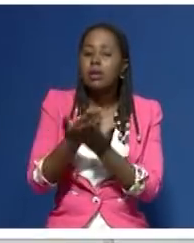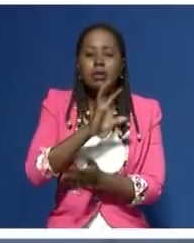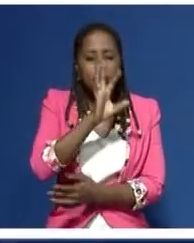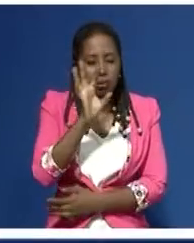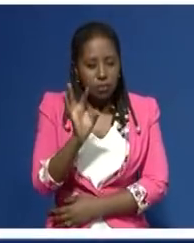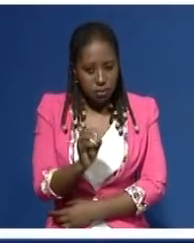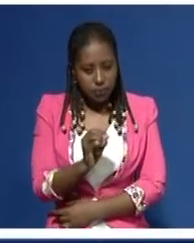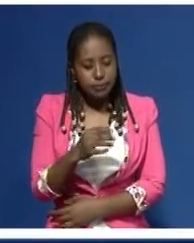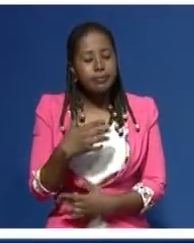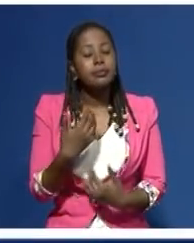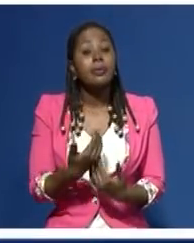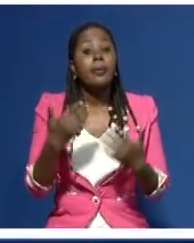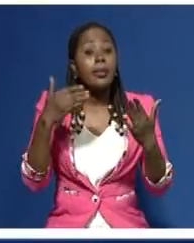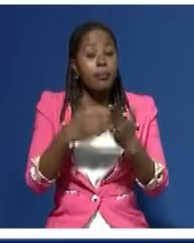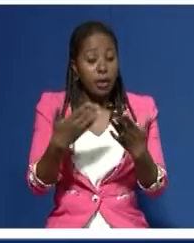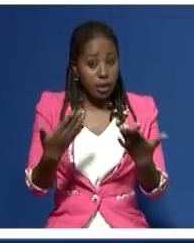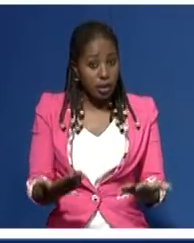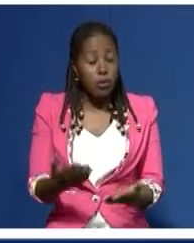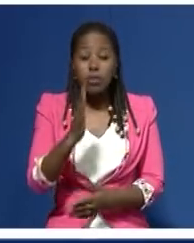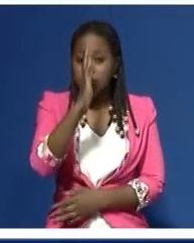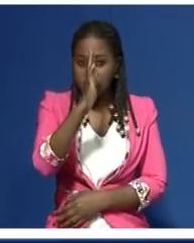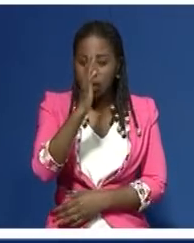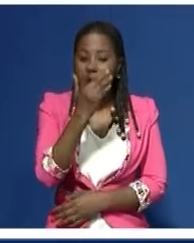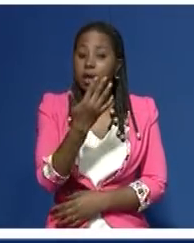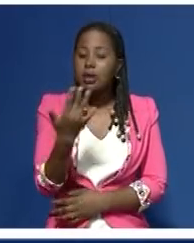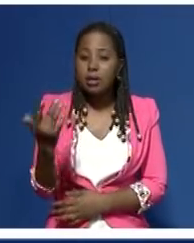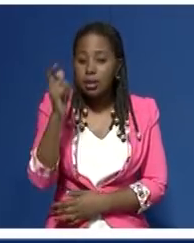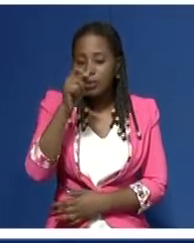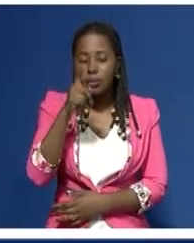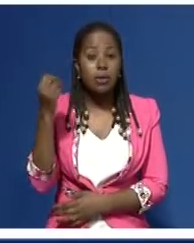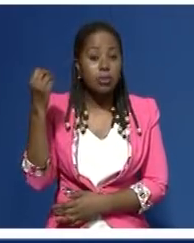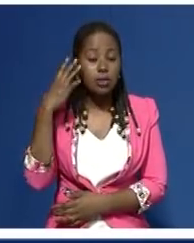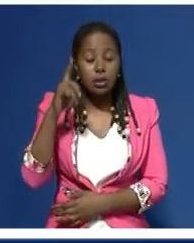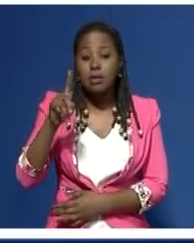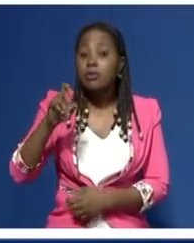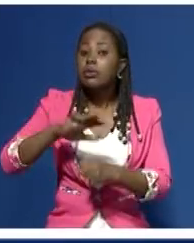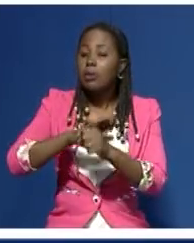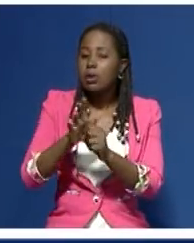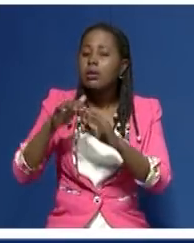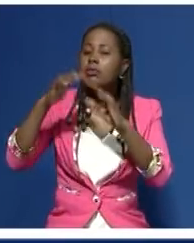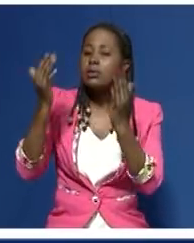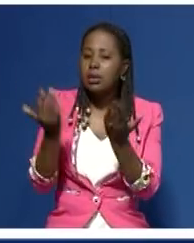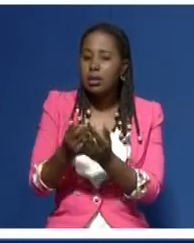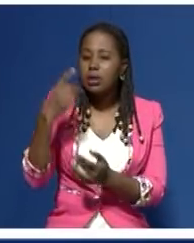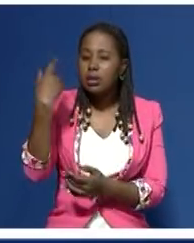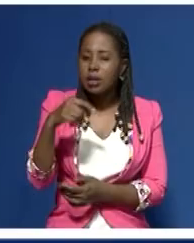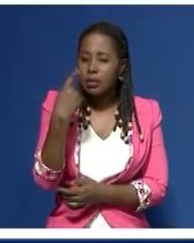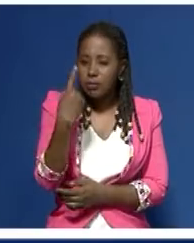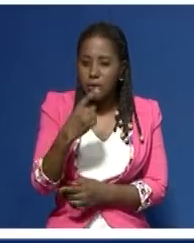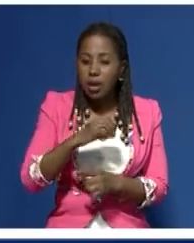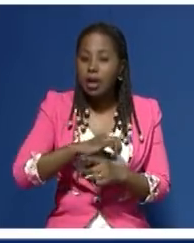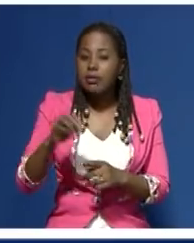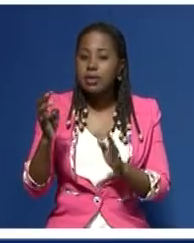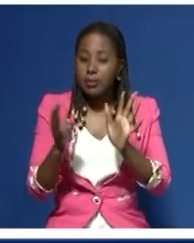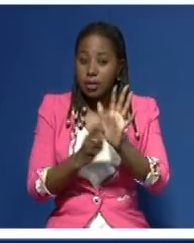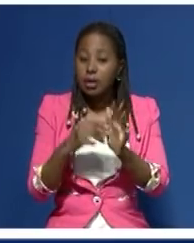kote. Ni kwamba hadi leo mchana idadi ya walioambukizwa virusi vya korona duniani ni